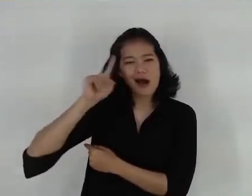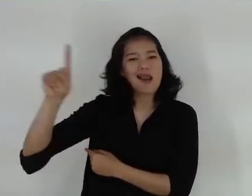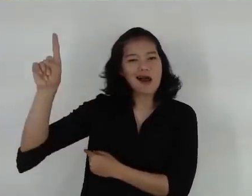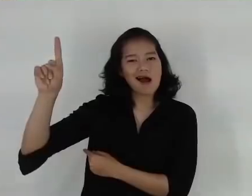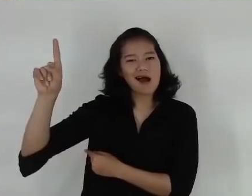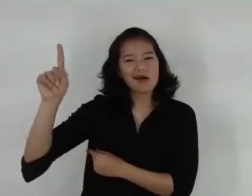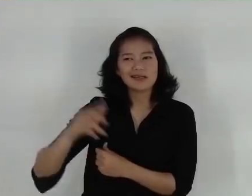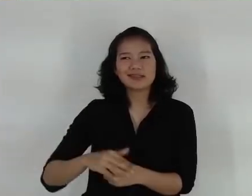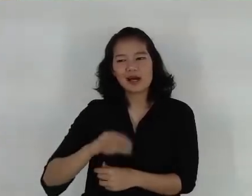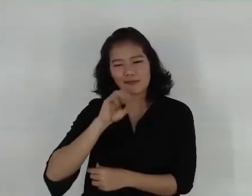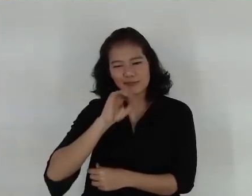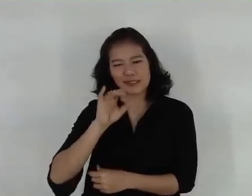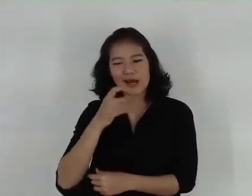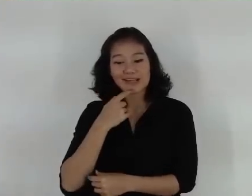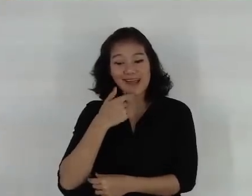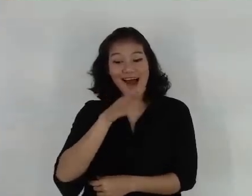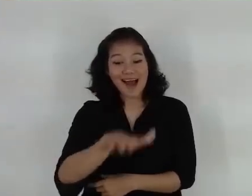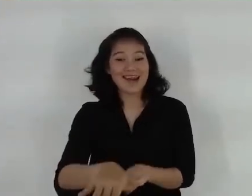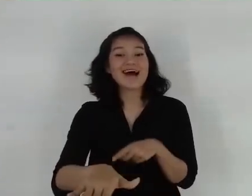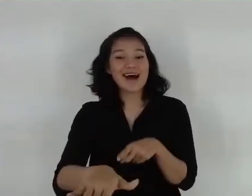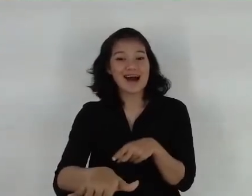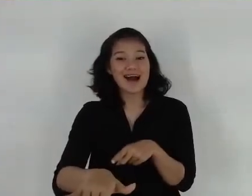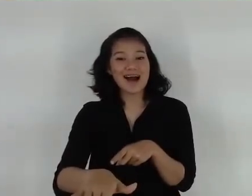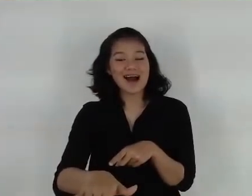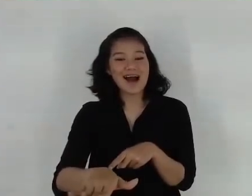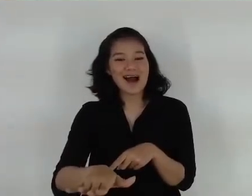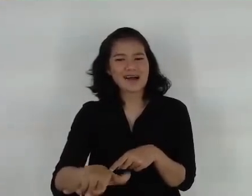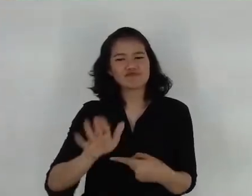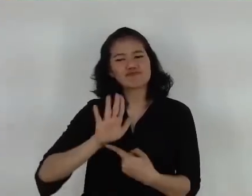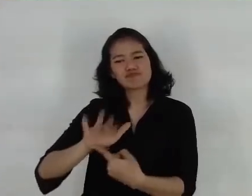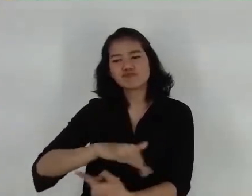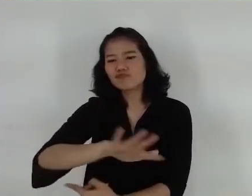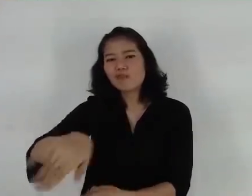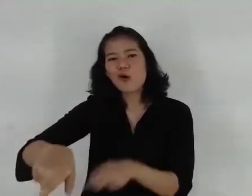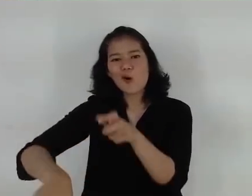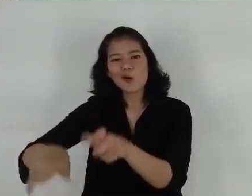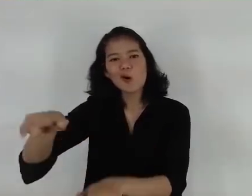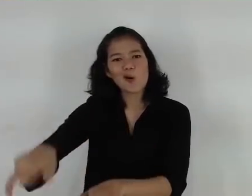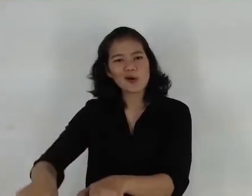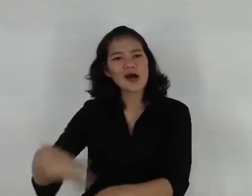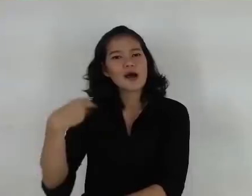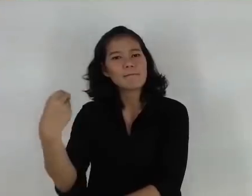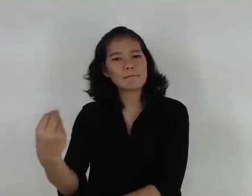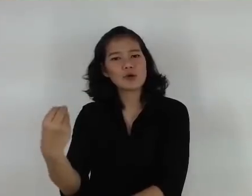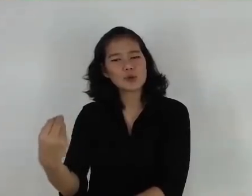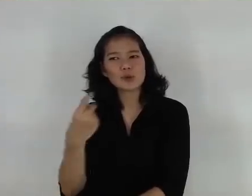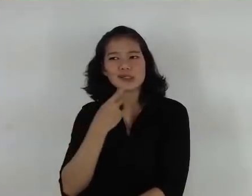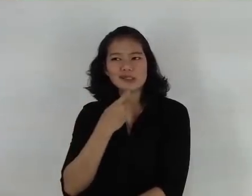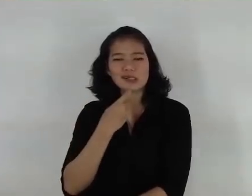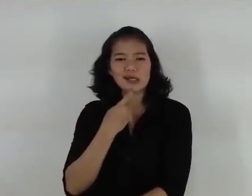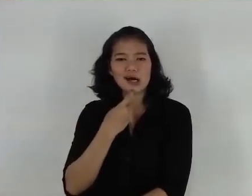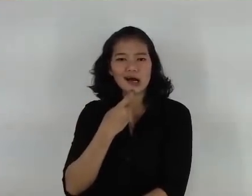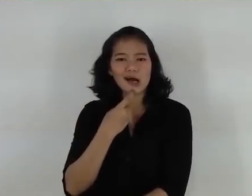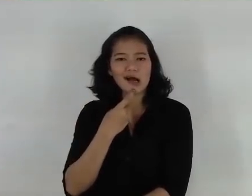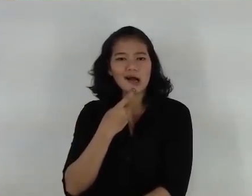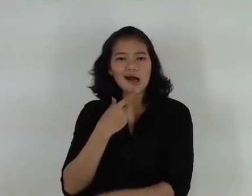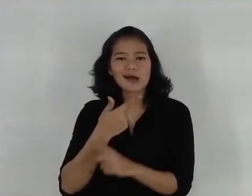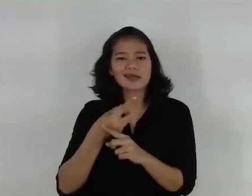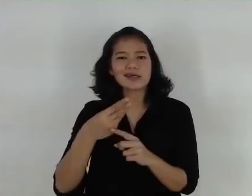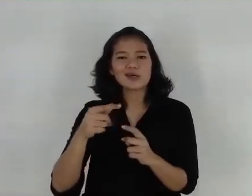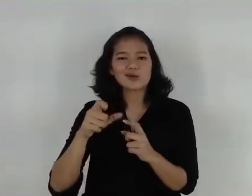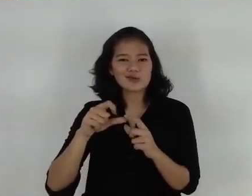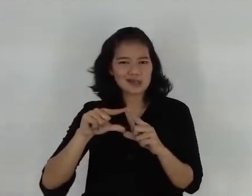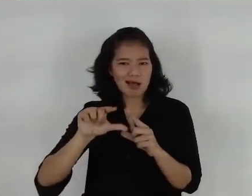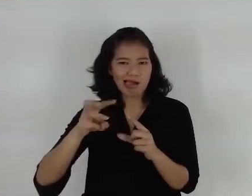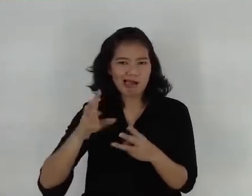berbicara tentang anak itu kepada semua orang yang menantikan kelepasan untuk Yerusalem